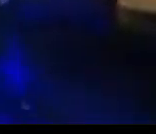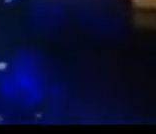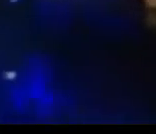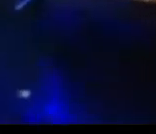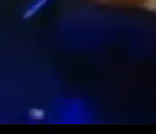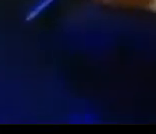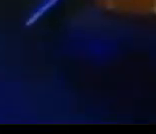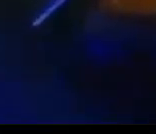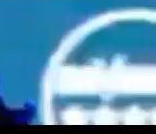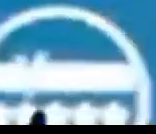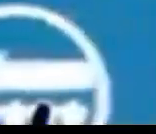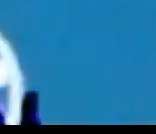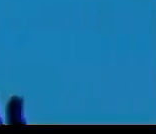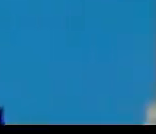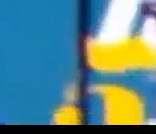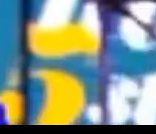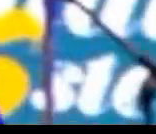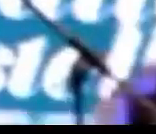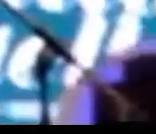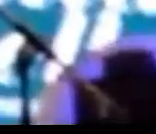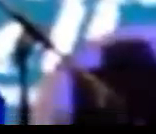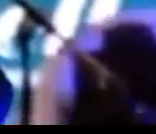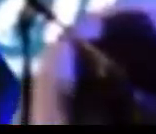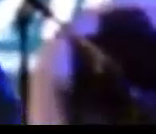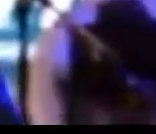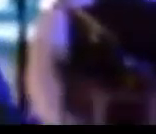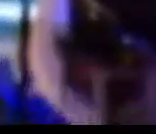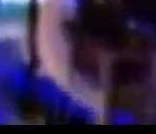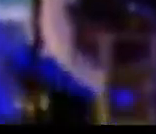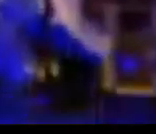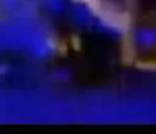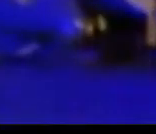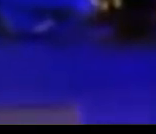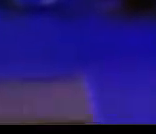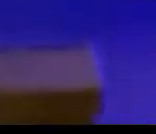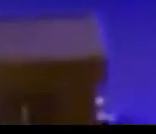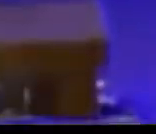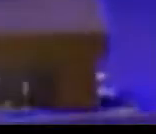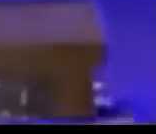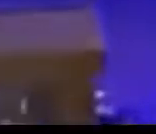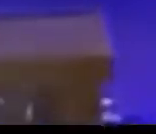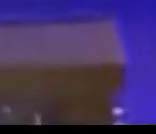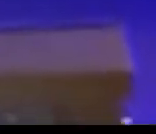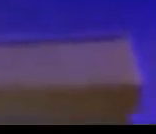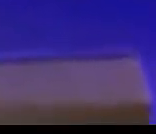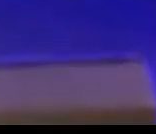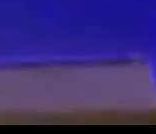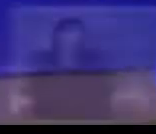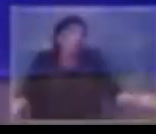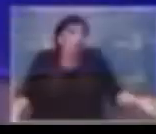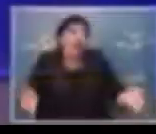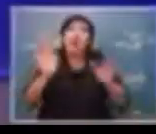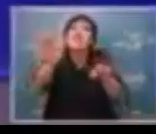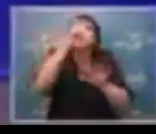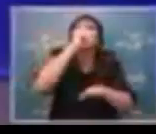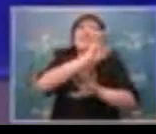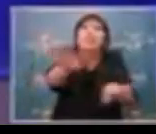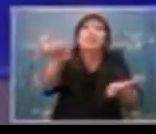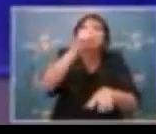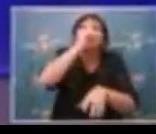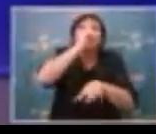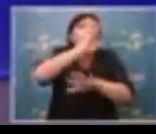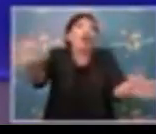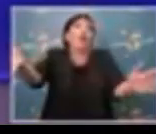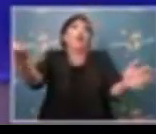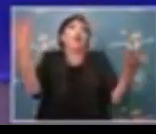C'ho questo cervello. Ora devo dirvi questo. Io soffro di una malattia strana, ve lo devo dire. No, state zitti.